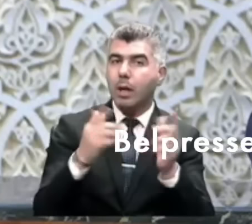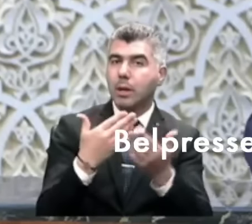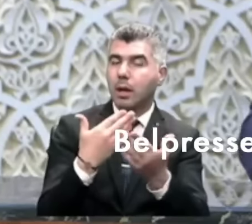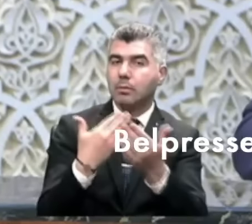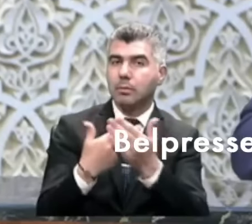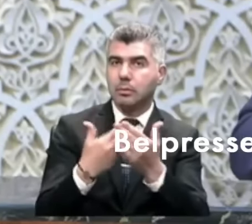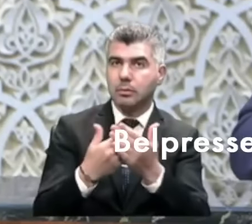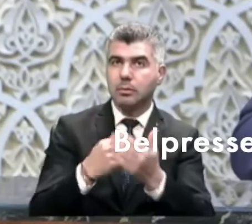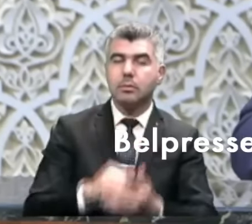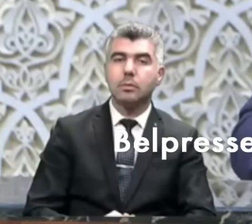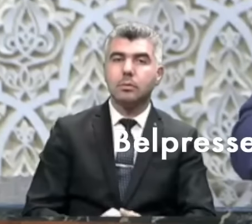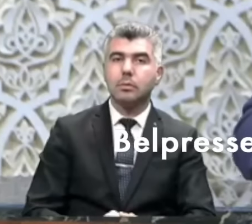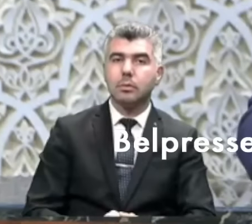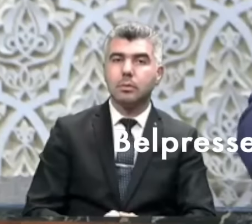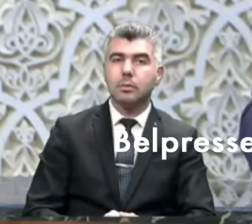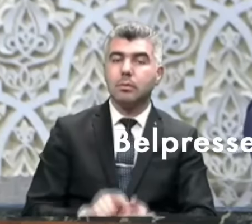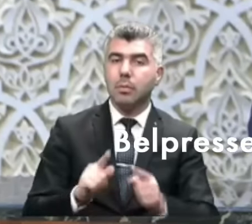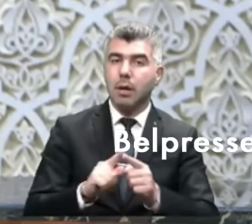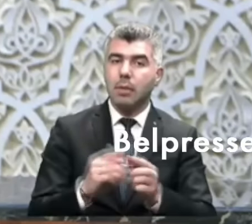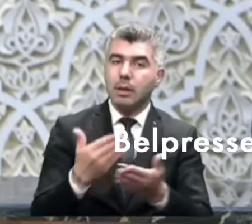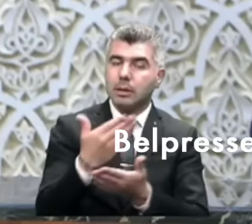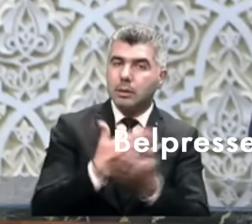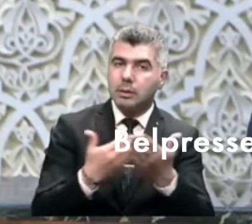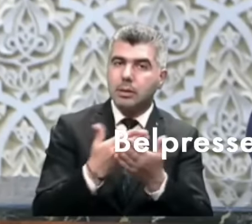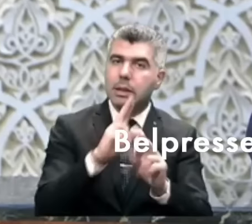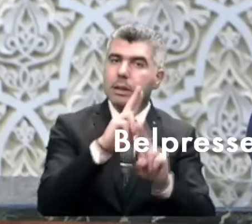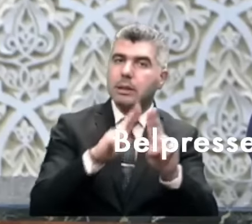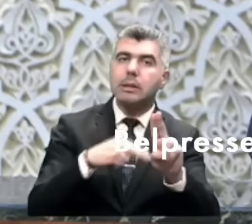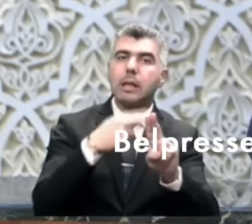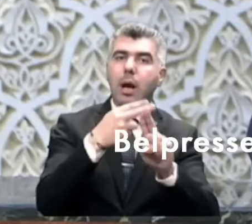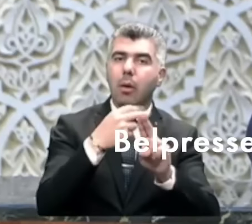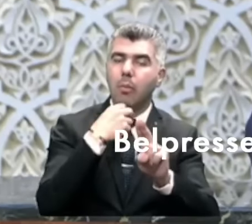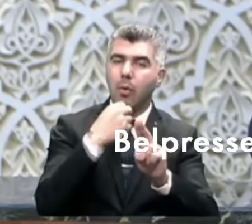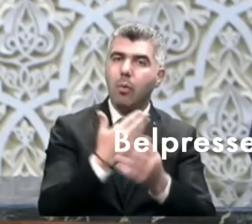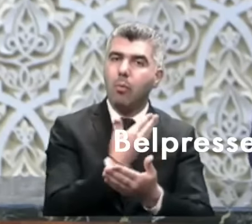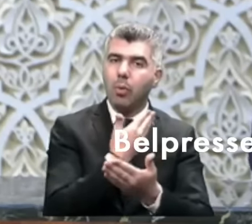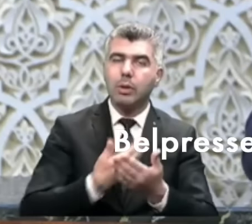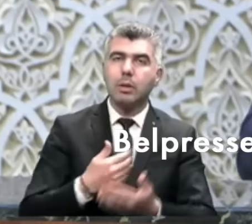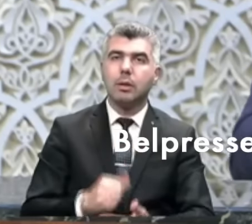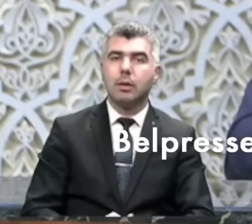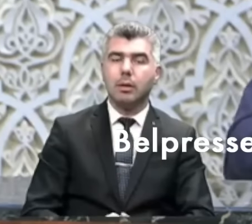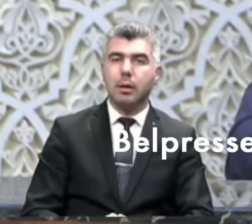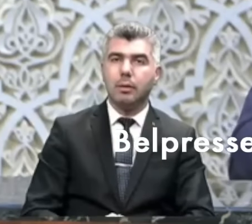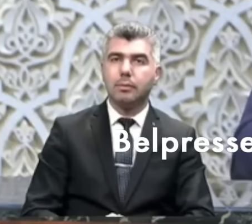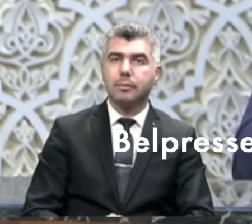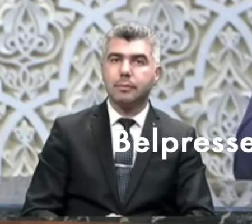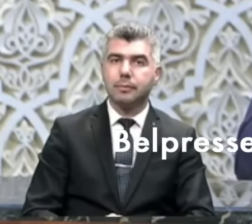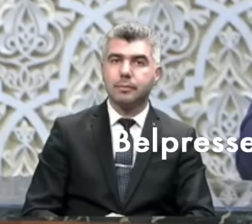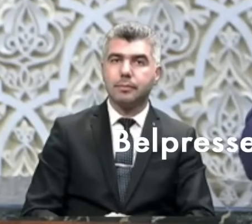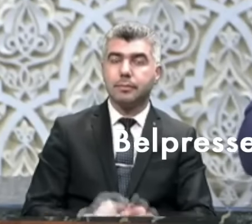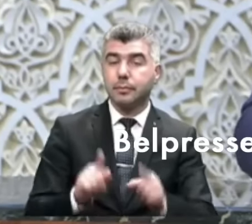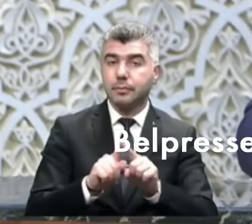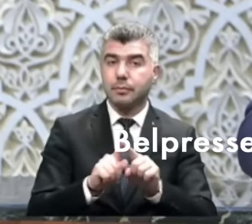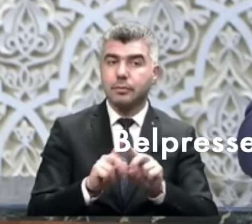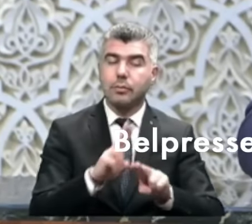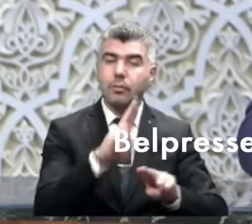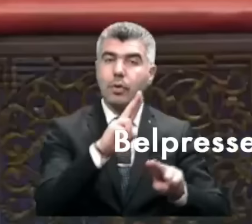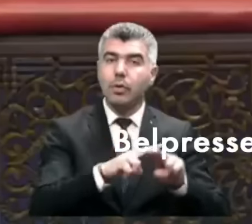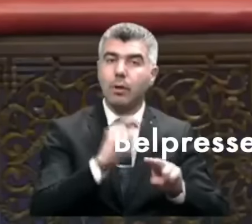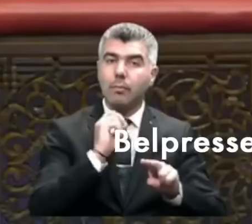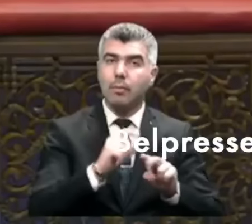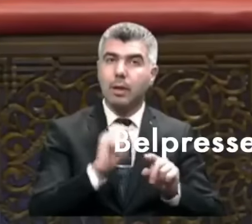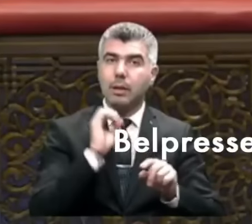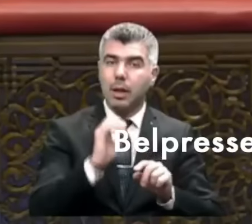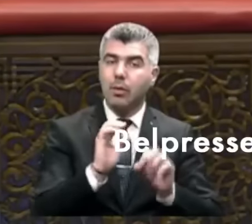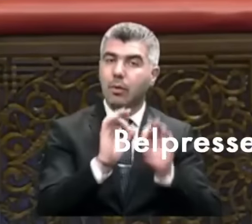الى حين انعقاد هذ الندوه غادي نجاوبك السيده المستشاره المحترمه لانك اتهمت السيد الامين بانعدام الامانه